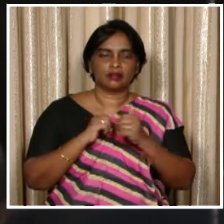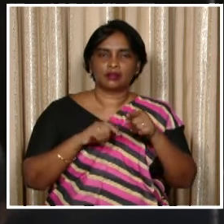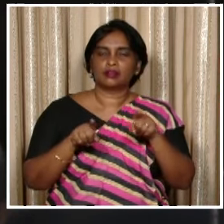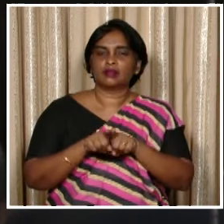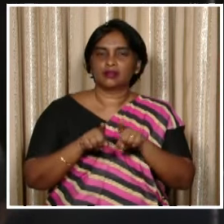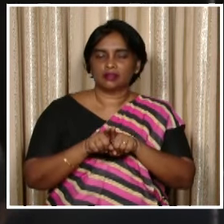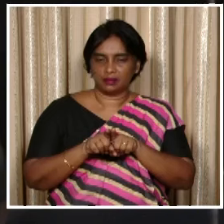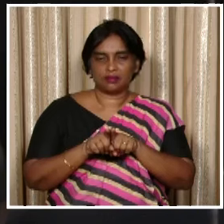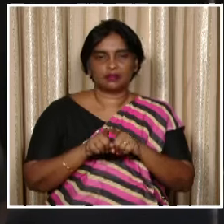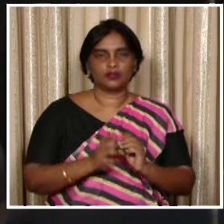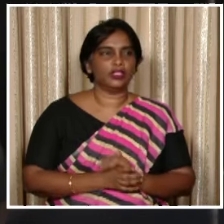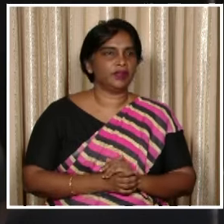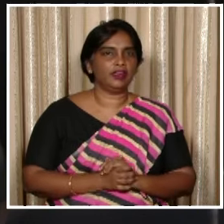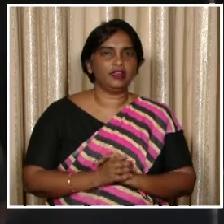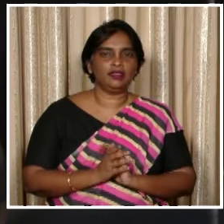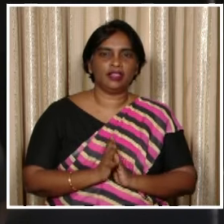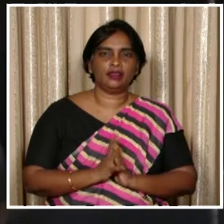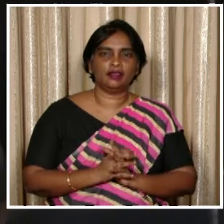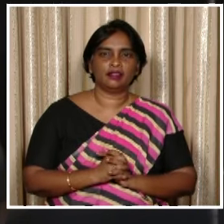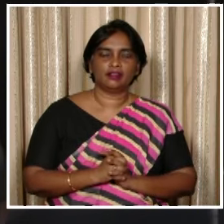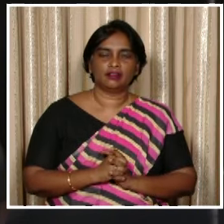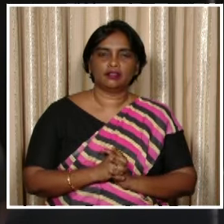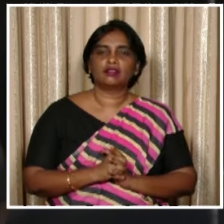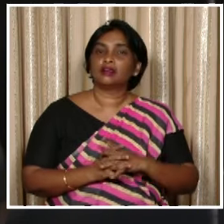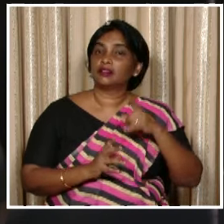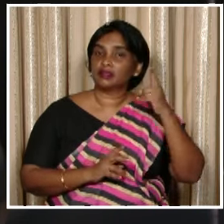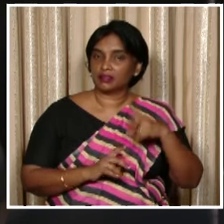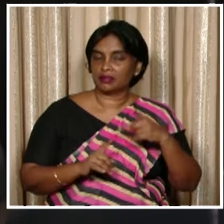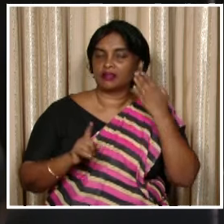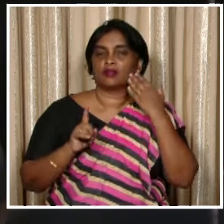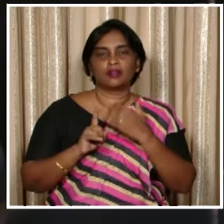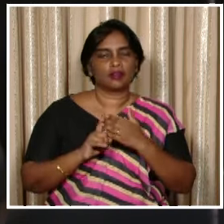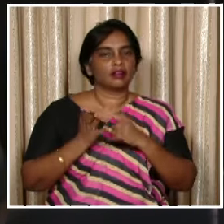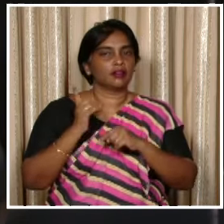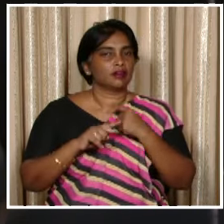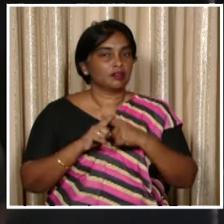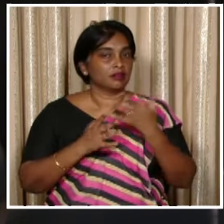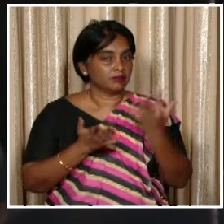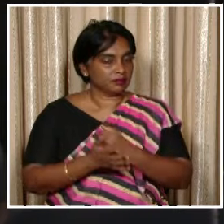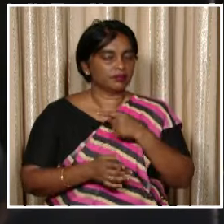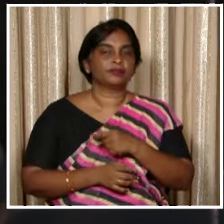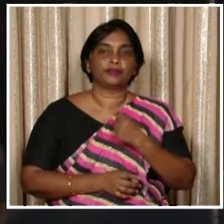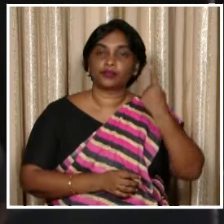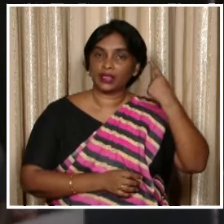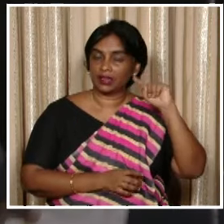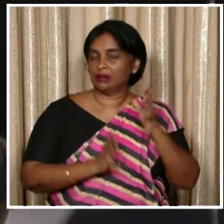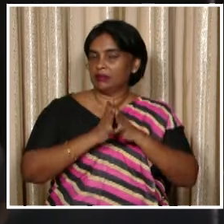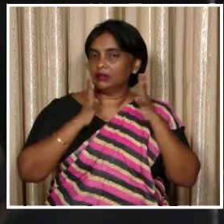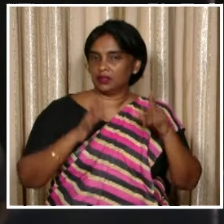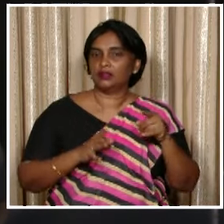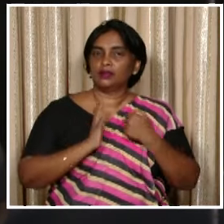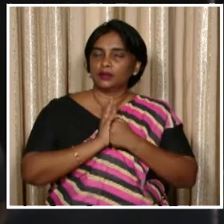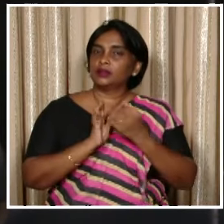එකතු කරගන්න. දෙවැනි කාරණාව තමයි මේ දැන්ඒ බදු ගහනකොට දැ ඊයේ ලොකුවට